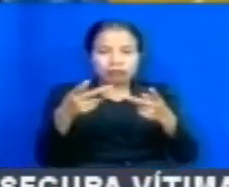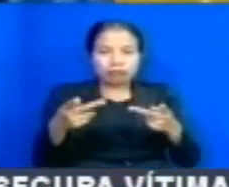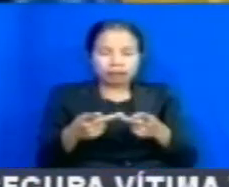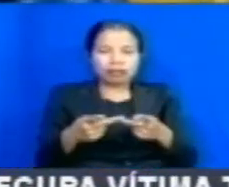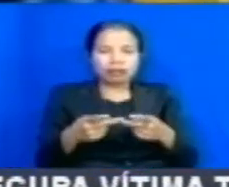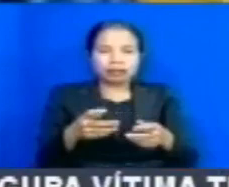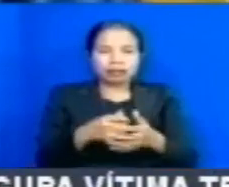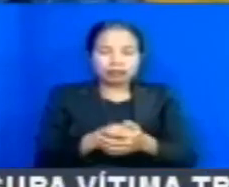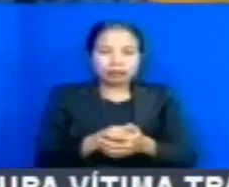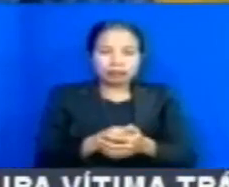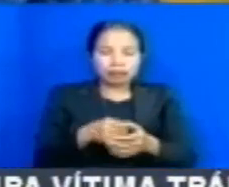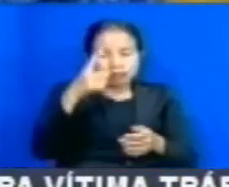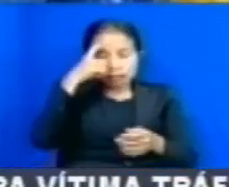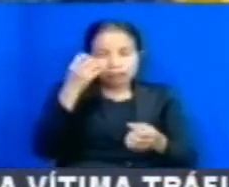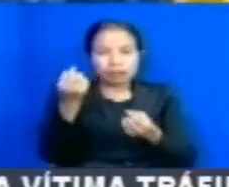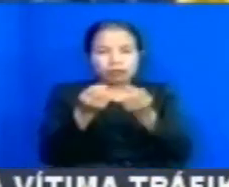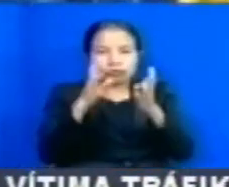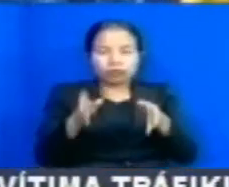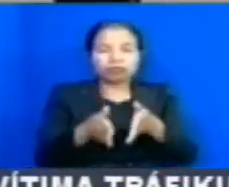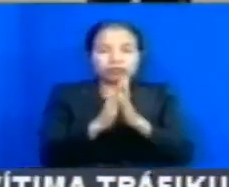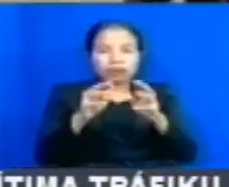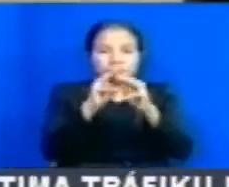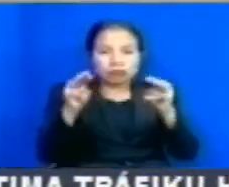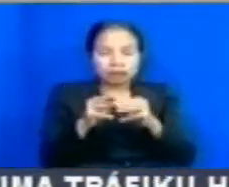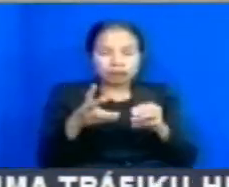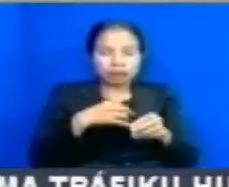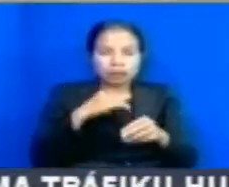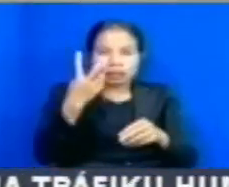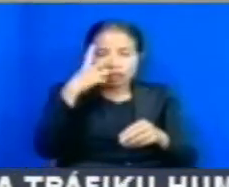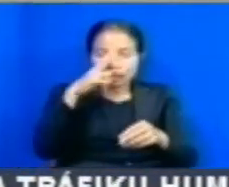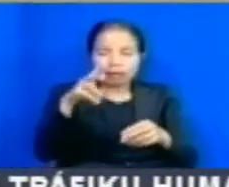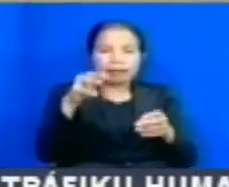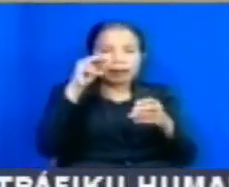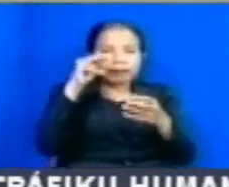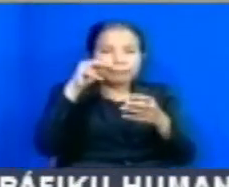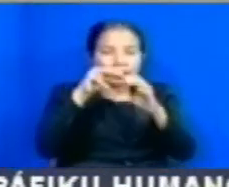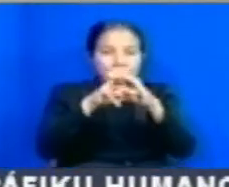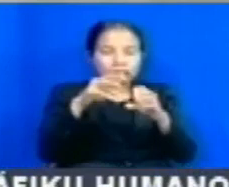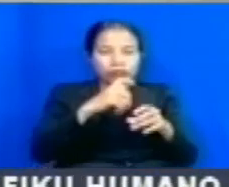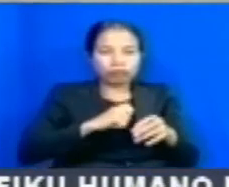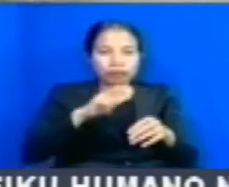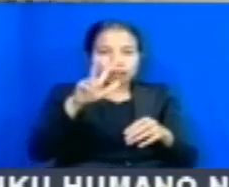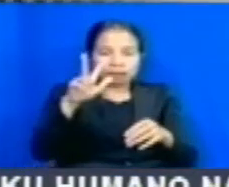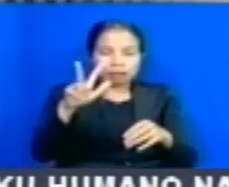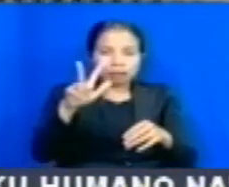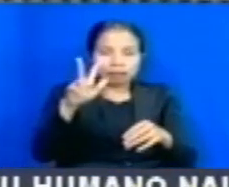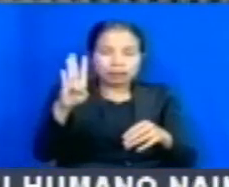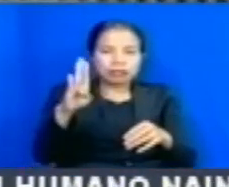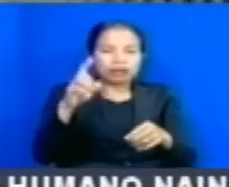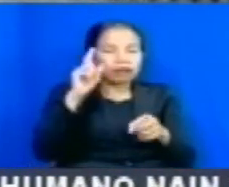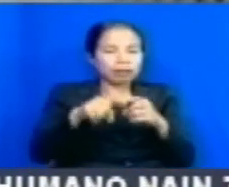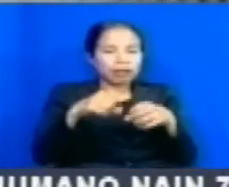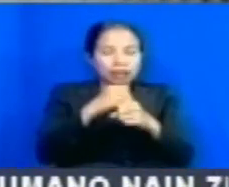nian. Tambane motorista sira husu ba municipio Dili atu halo zestau ba mercado no terminal Taibesi hodi la bele